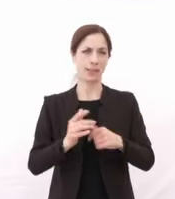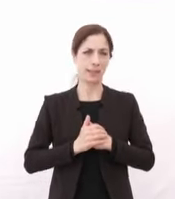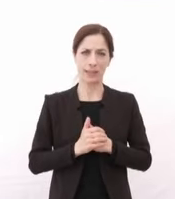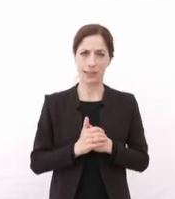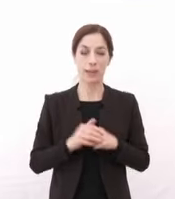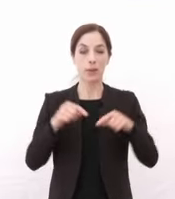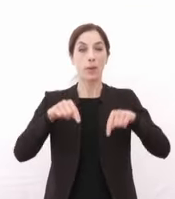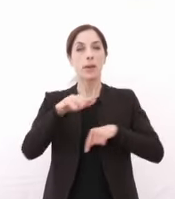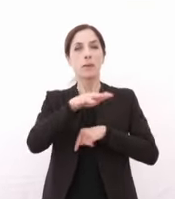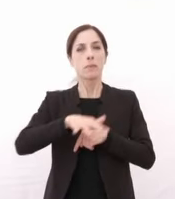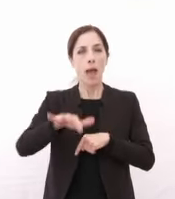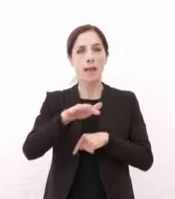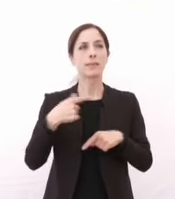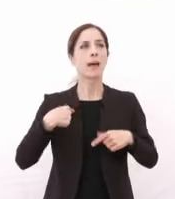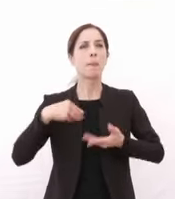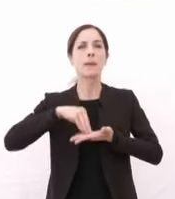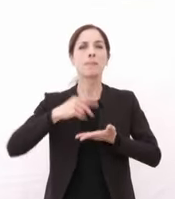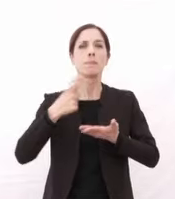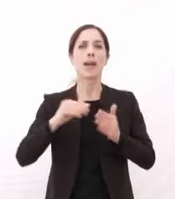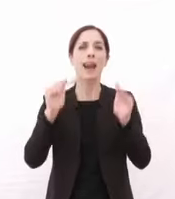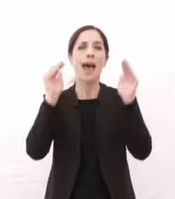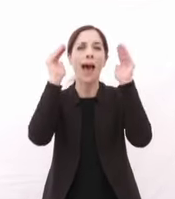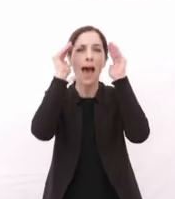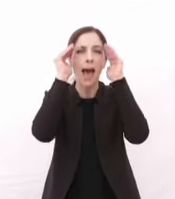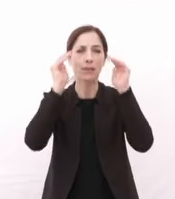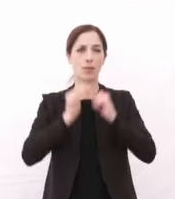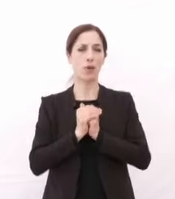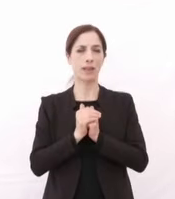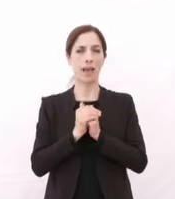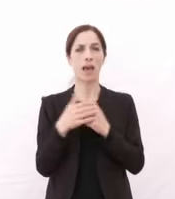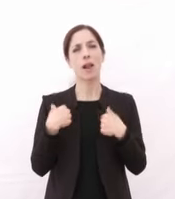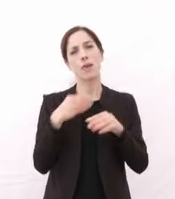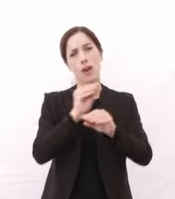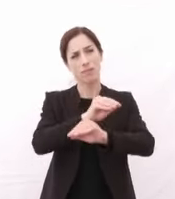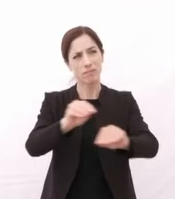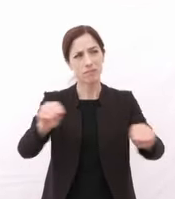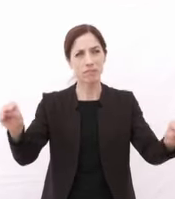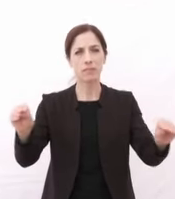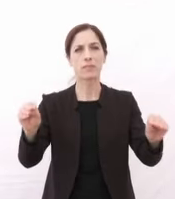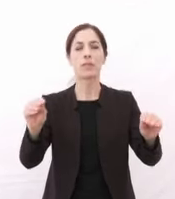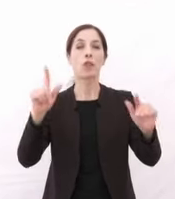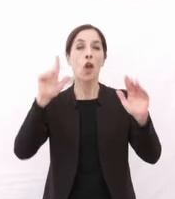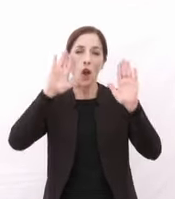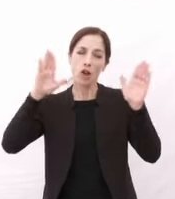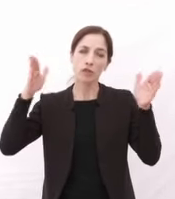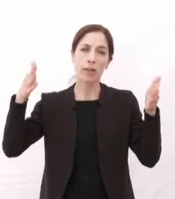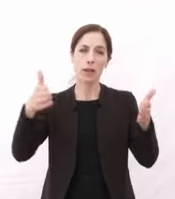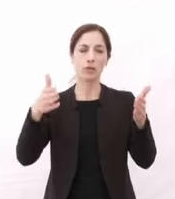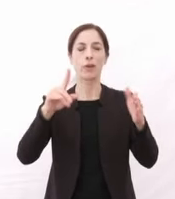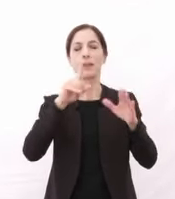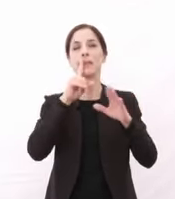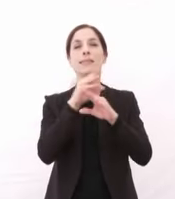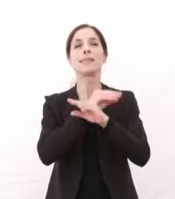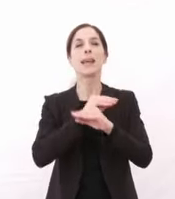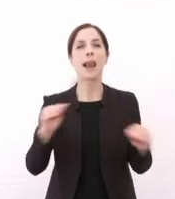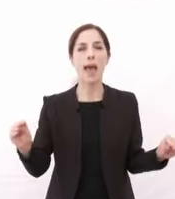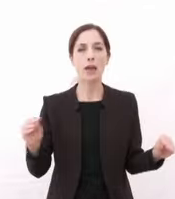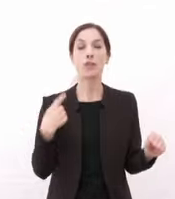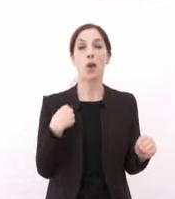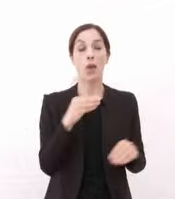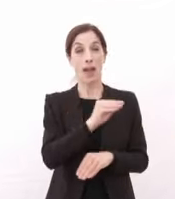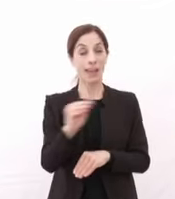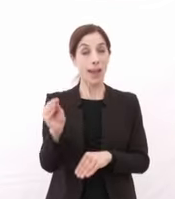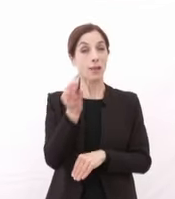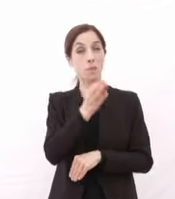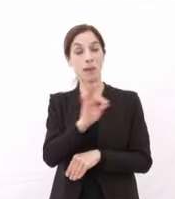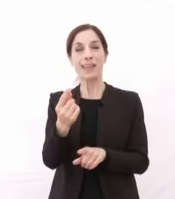per ascoltare. Quindi vi chiedo davvero concentrazione e silenzio, e chiedo soprattutto agli accompagnatori